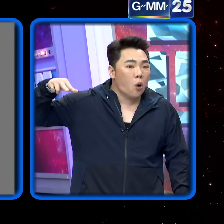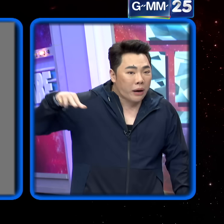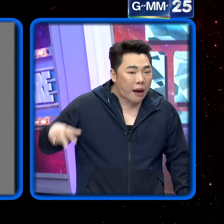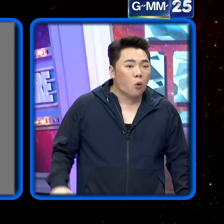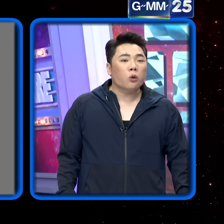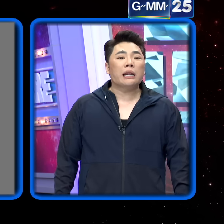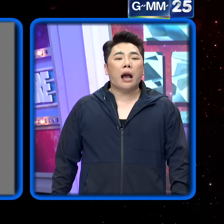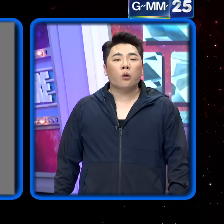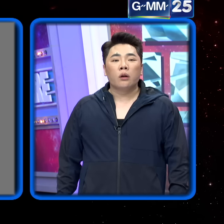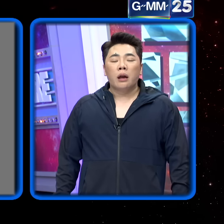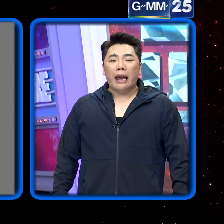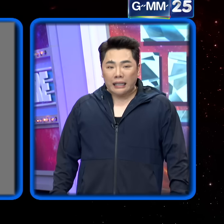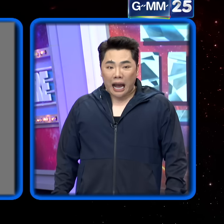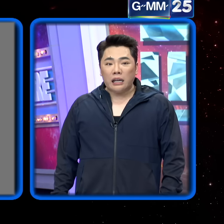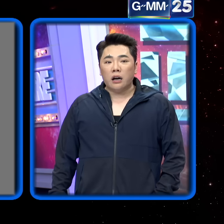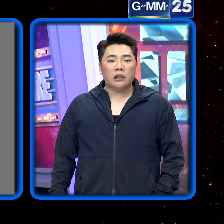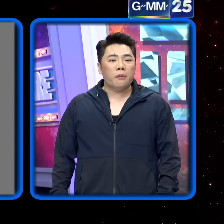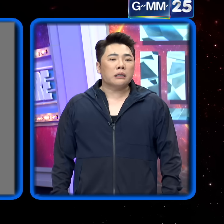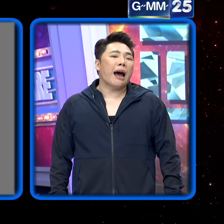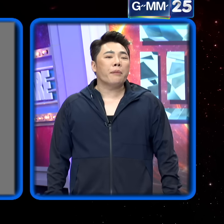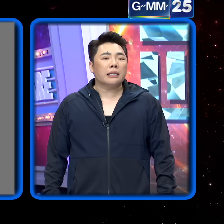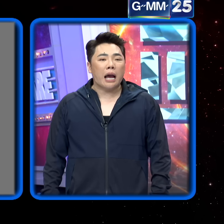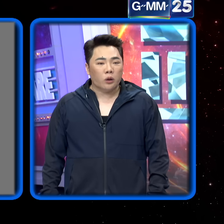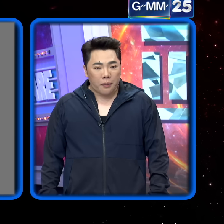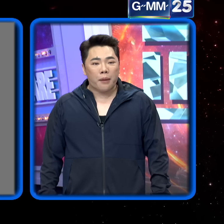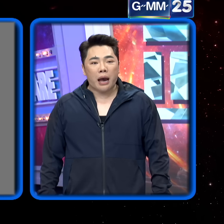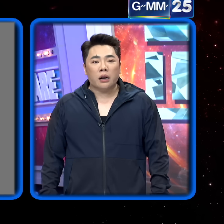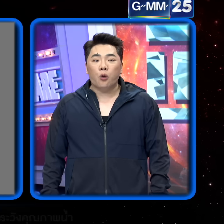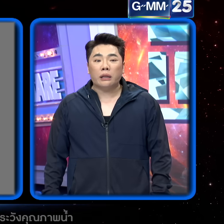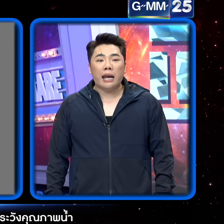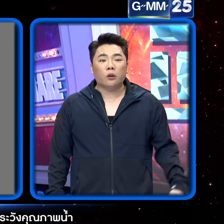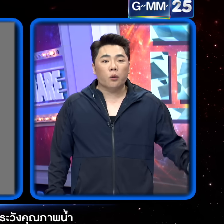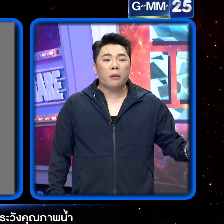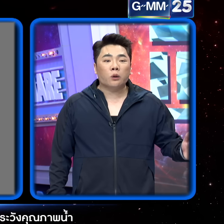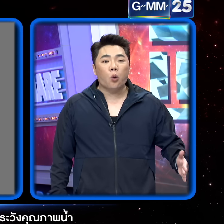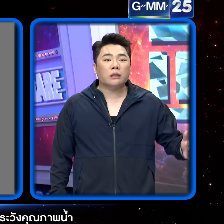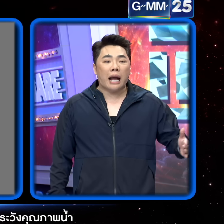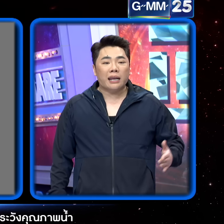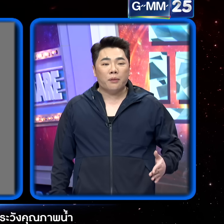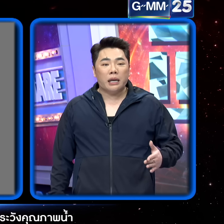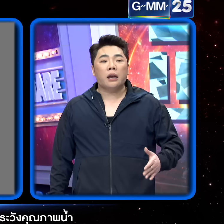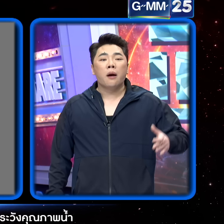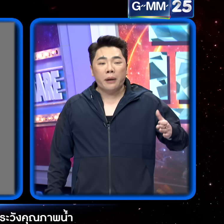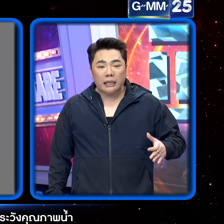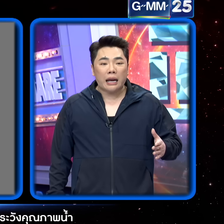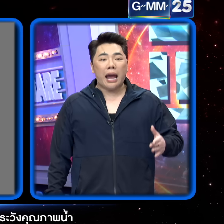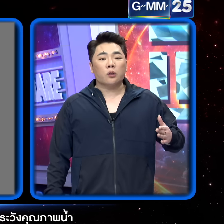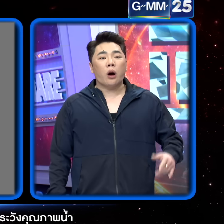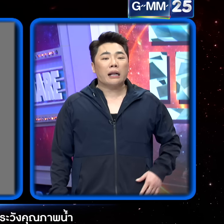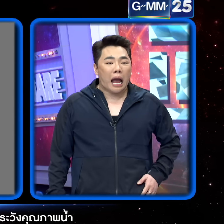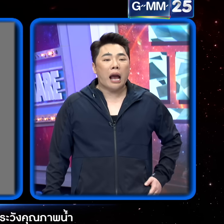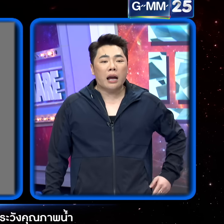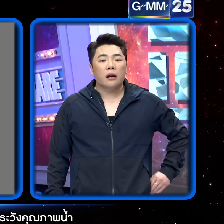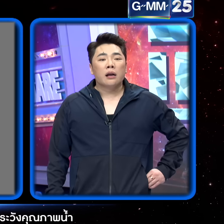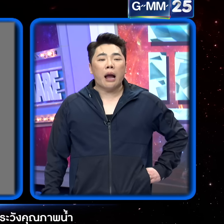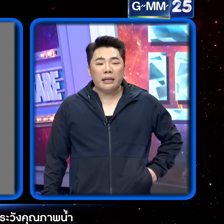ะไหลลงแม่น้ำโขงที่ลาวเหตุการณ์นี้เกิดขึ้นเมื่อ3เมษายนที่ผ่านมาเกิดอุบัติเหตุรถบรรทุกสารเคมีพลิกตะแคงตก